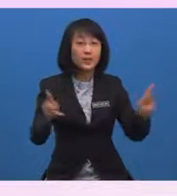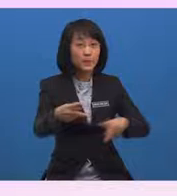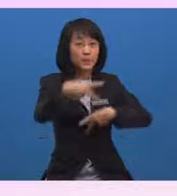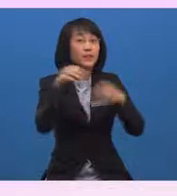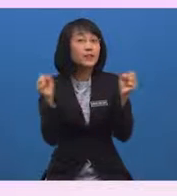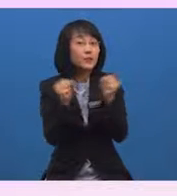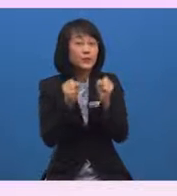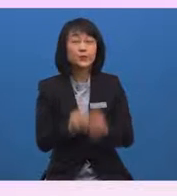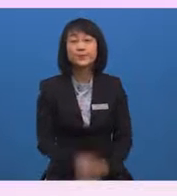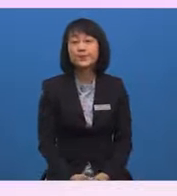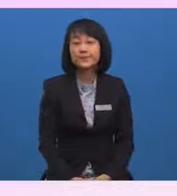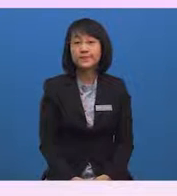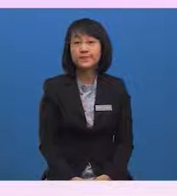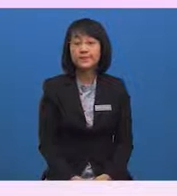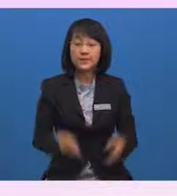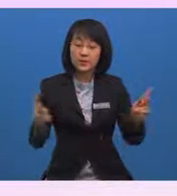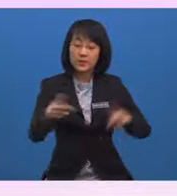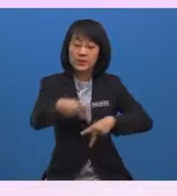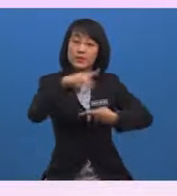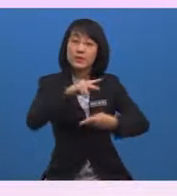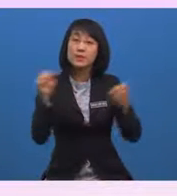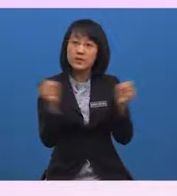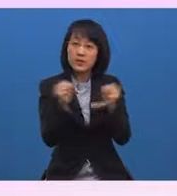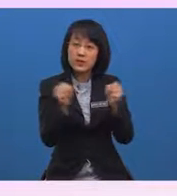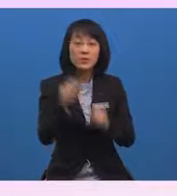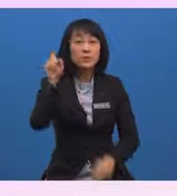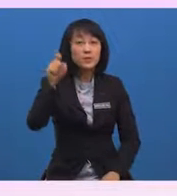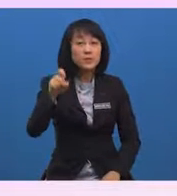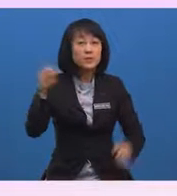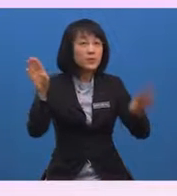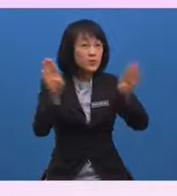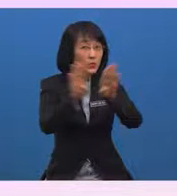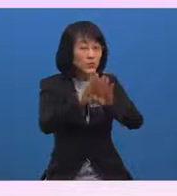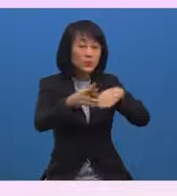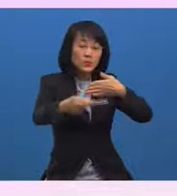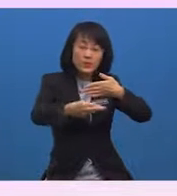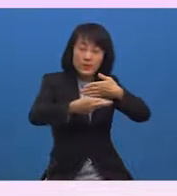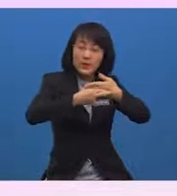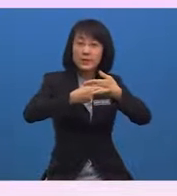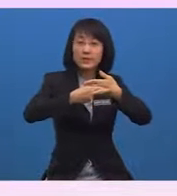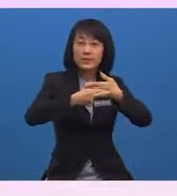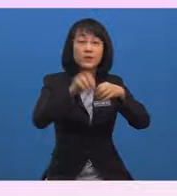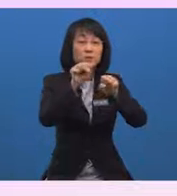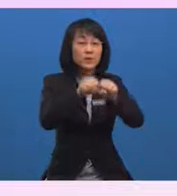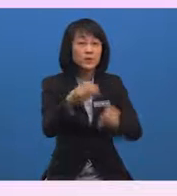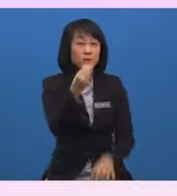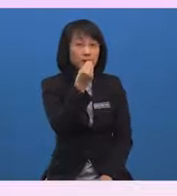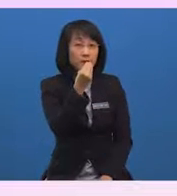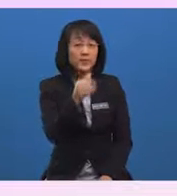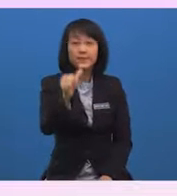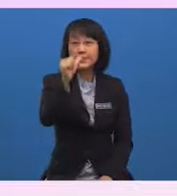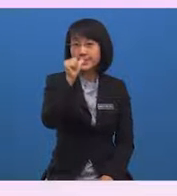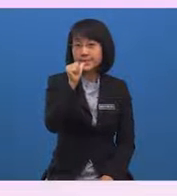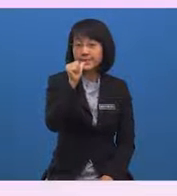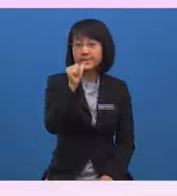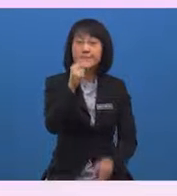Murid-murid, peti sejuk perlu ditutup rapat supaya makanan dan minuman